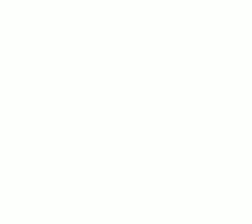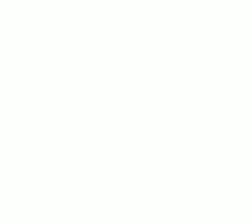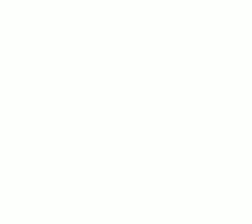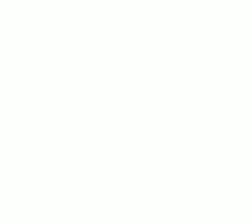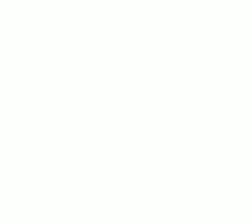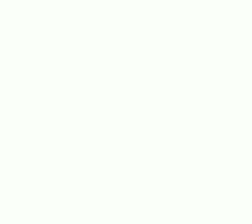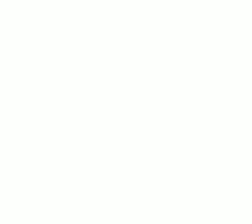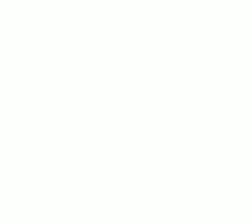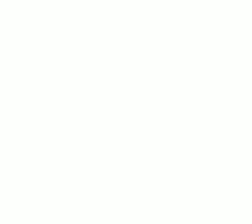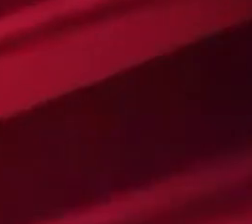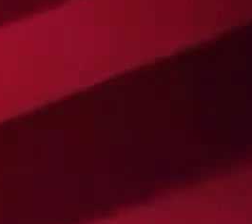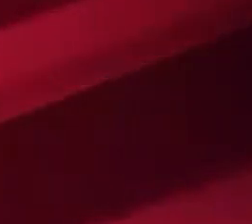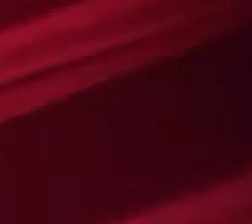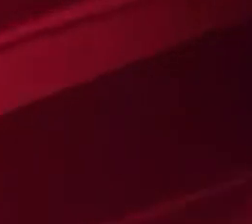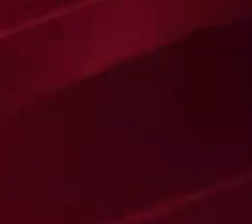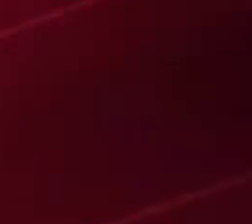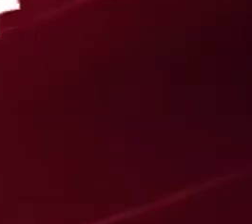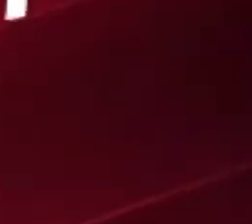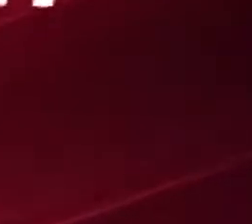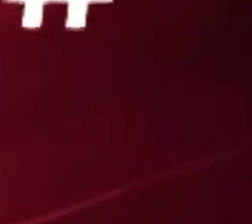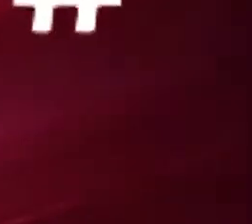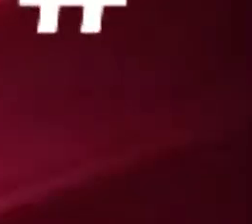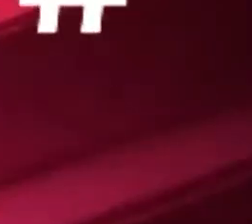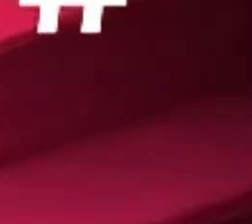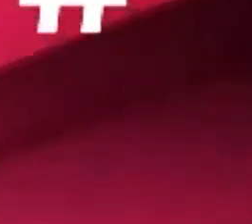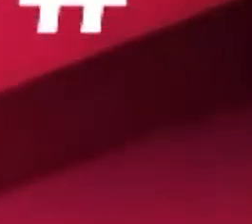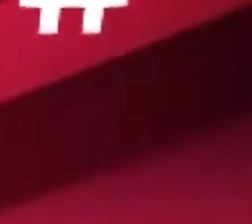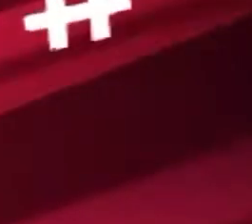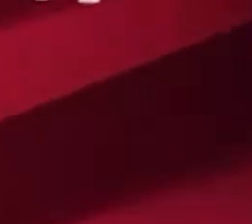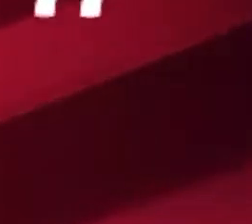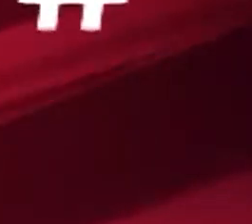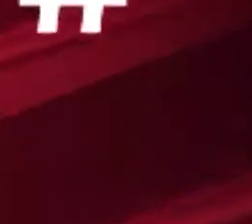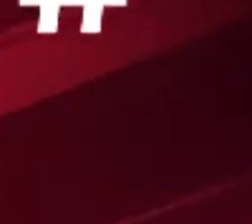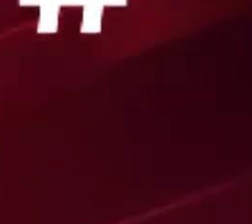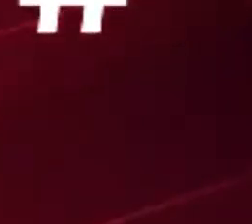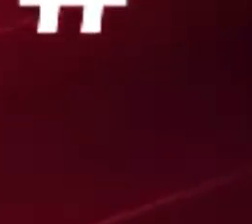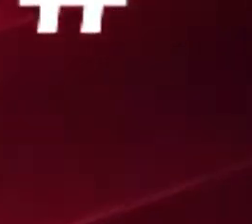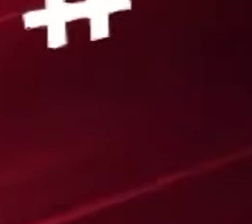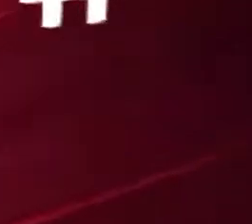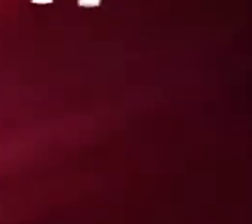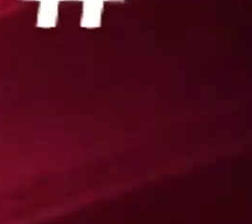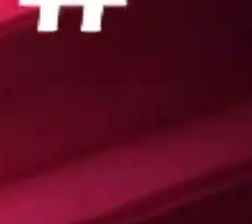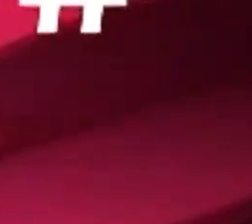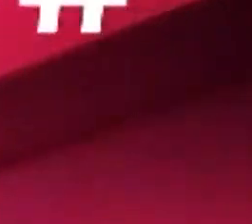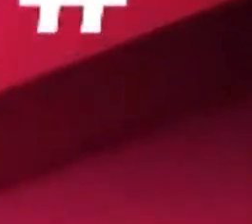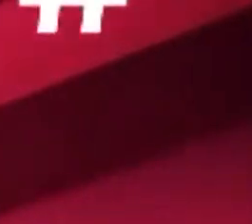napatia wewe advance 50,000. Kupata advance bonyeza